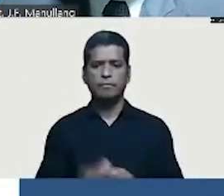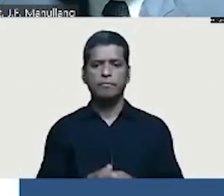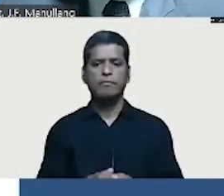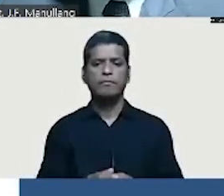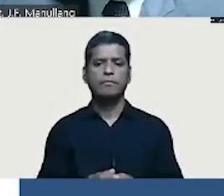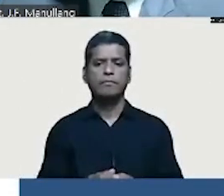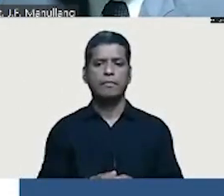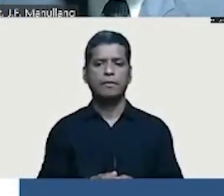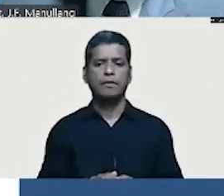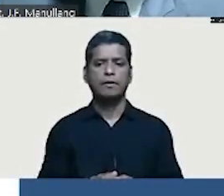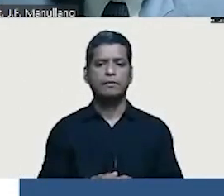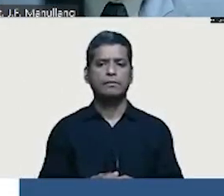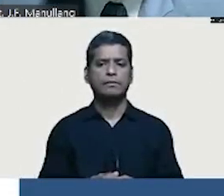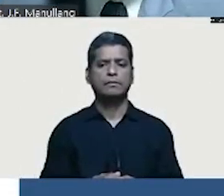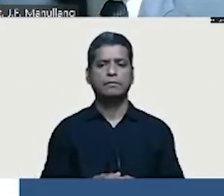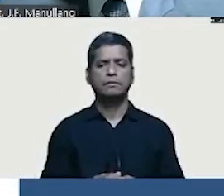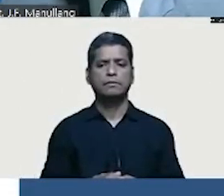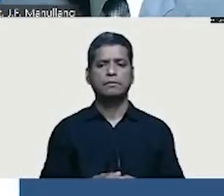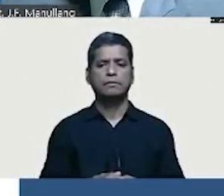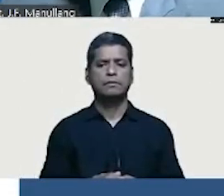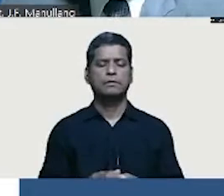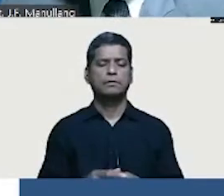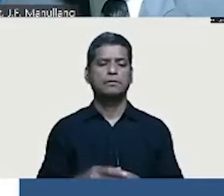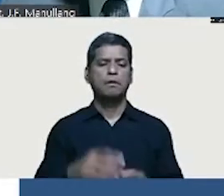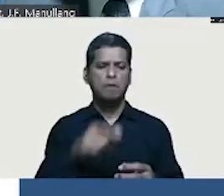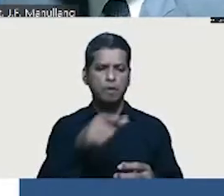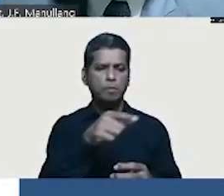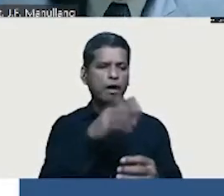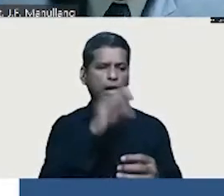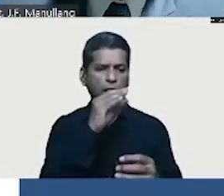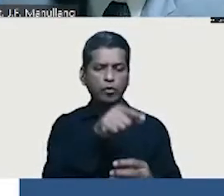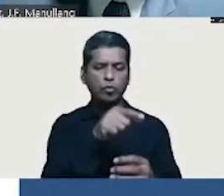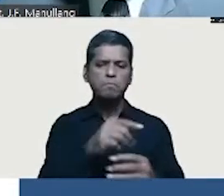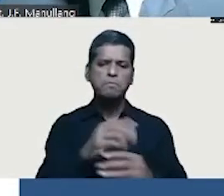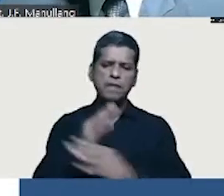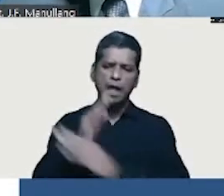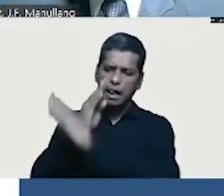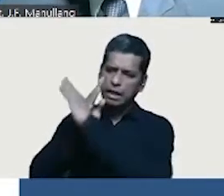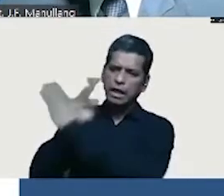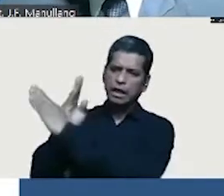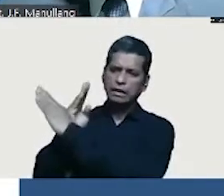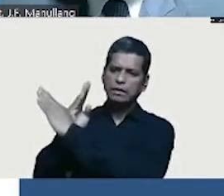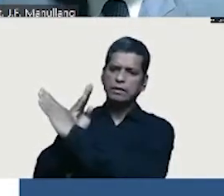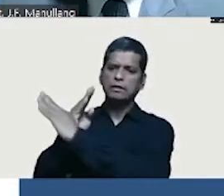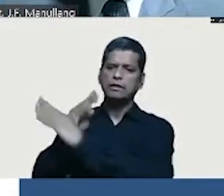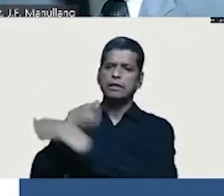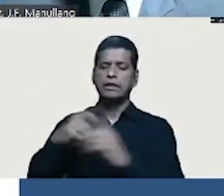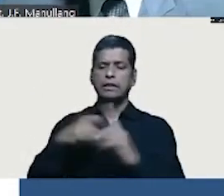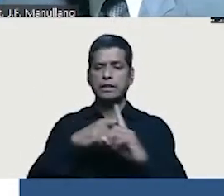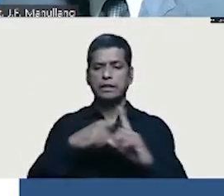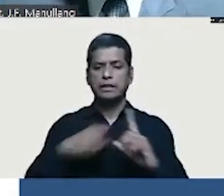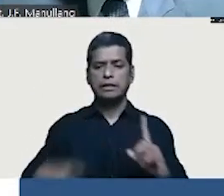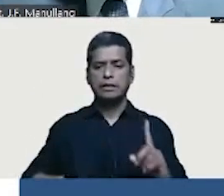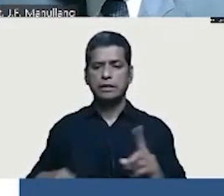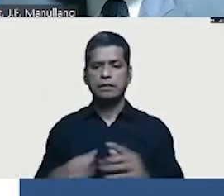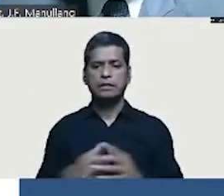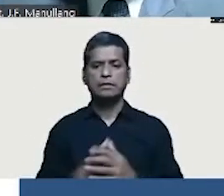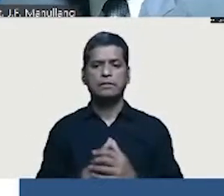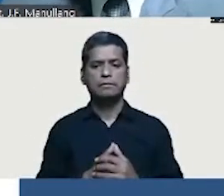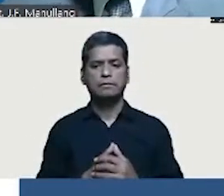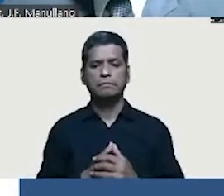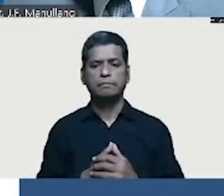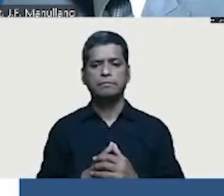beda tetapi sifatnya menyangkal kemanusiaan Kristus dan menyampaikan kalian Kristus dan juga tentunya mereka